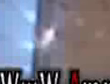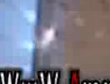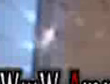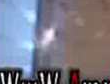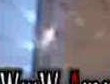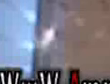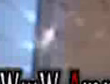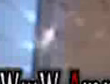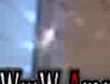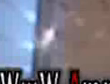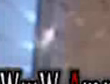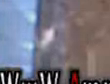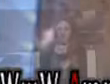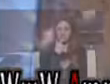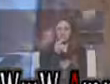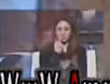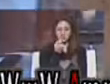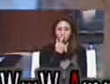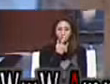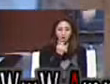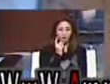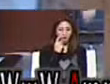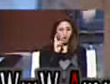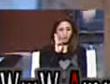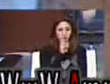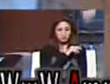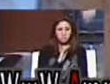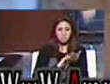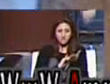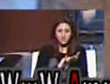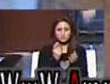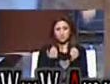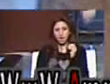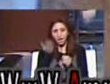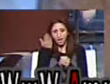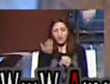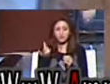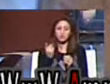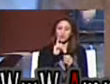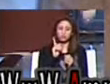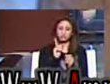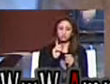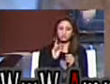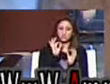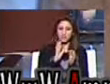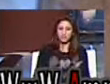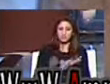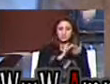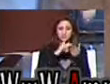في أزمة دواء بالتأكيد أنا بعرف يعني الحقيقة مرضى كثيرين عندهم مشاكل مش لاقيين أدوية. أدوية خاصة